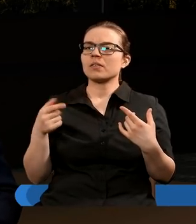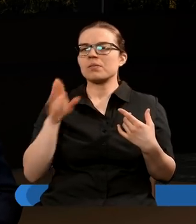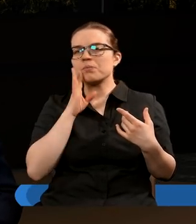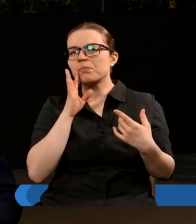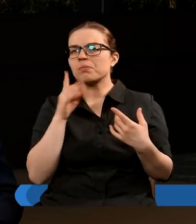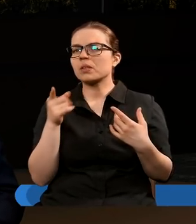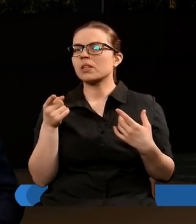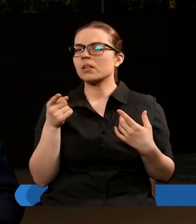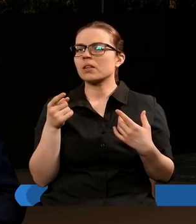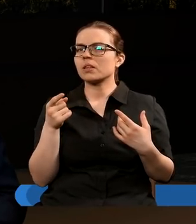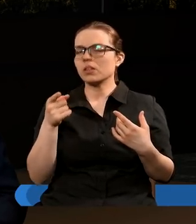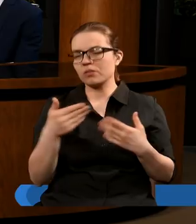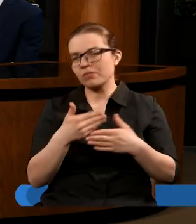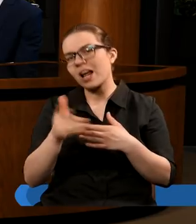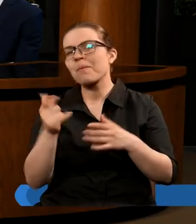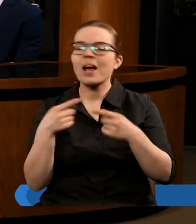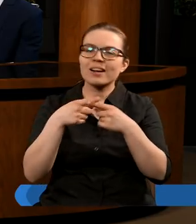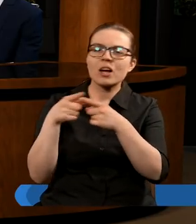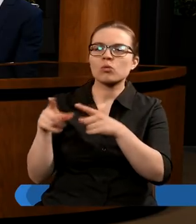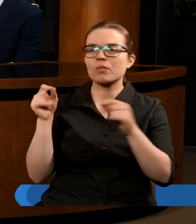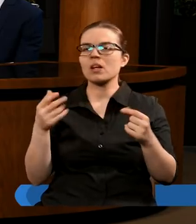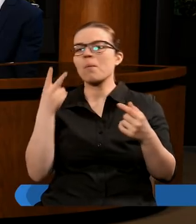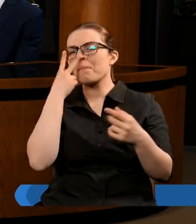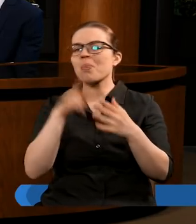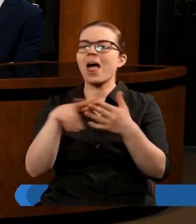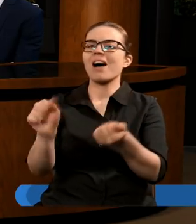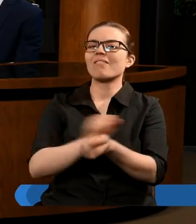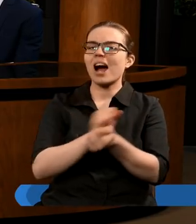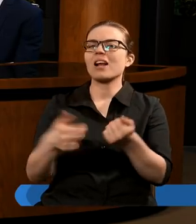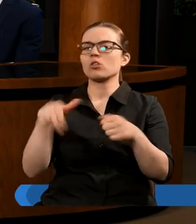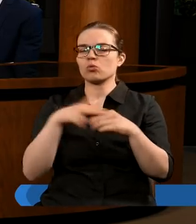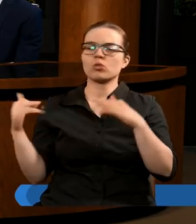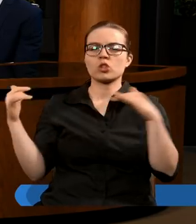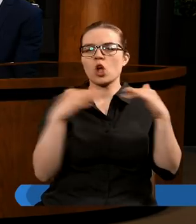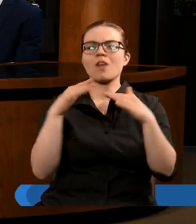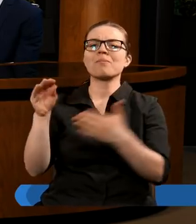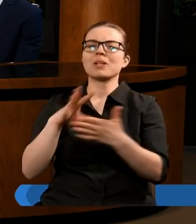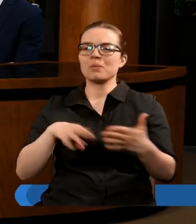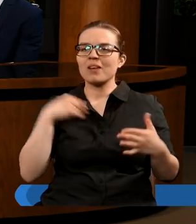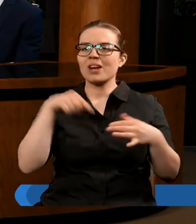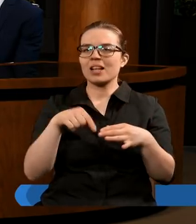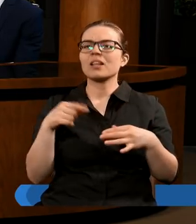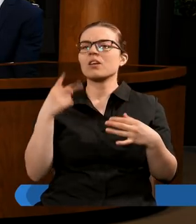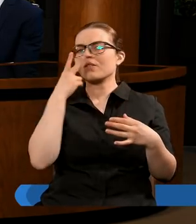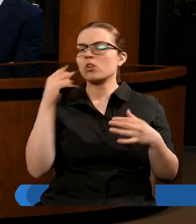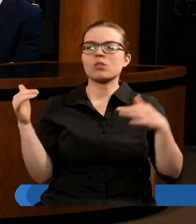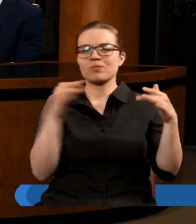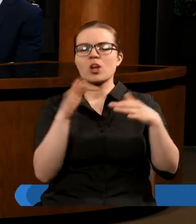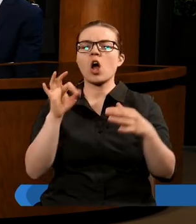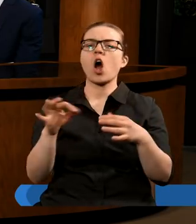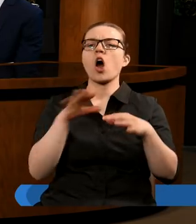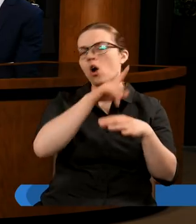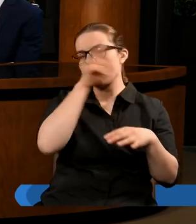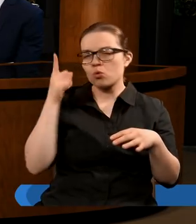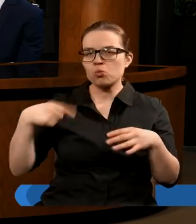tym się zastanowimy w takim kierunku. Gdy spojrzymy na walkę, która toczy się w Biblii tak naprawdę, to toczy się ona o umysły